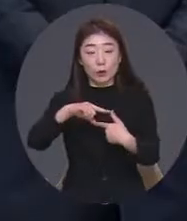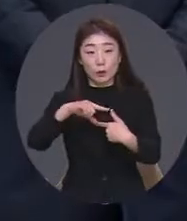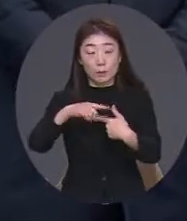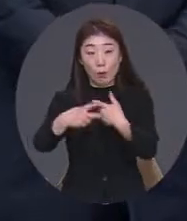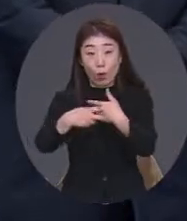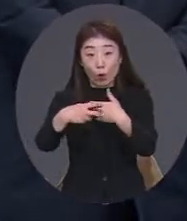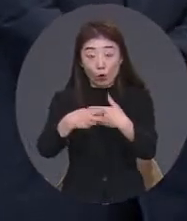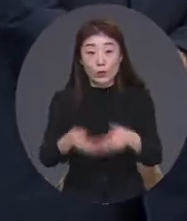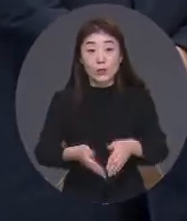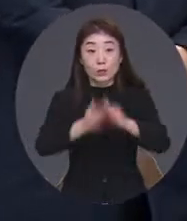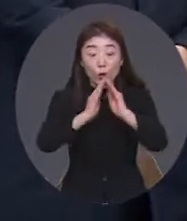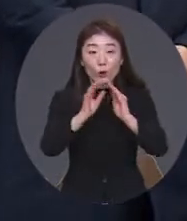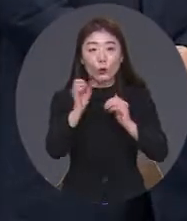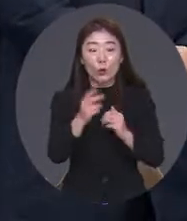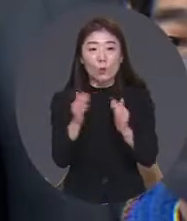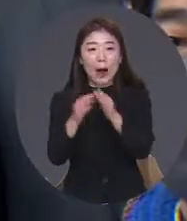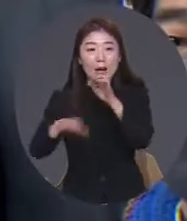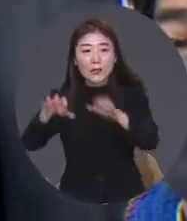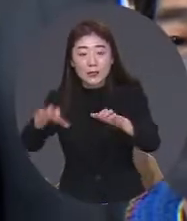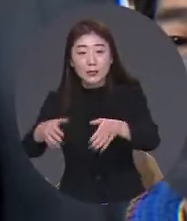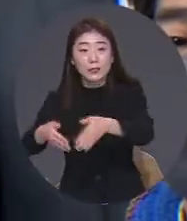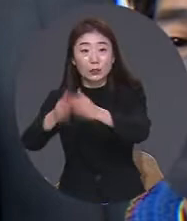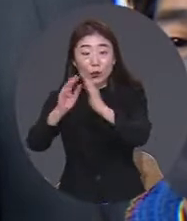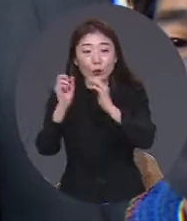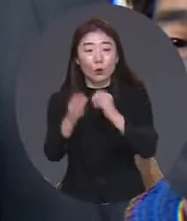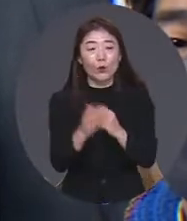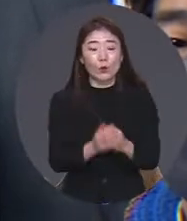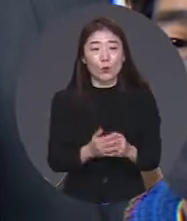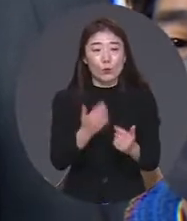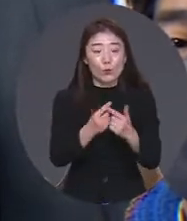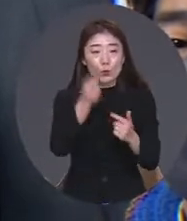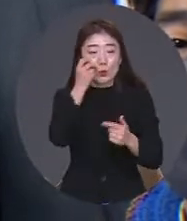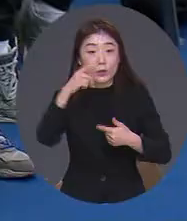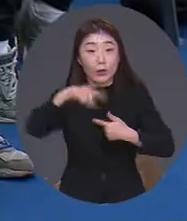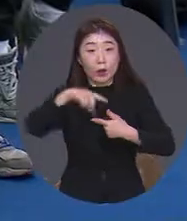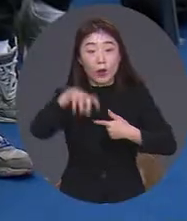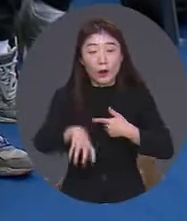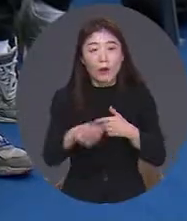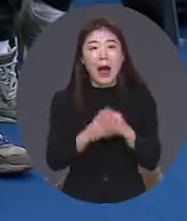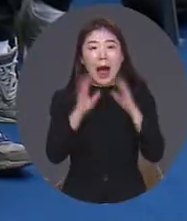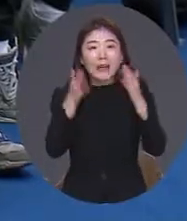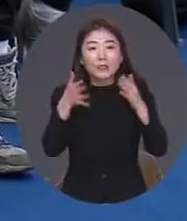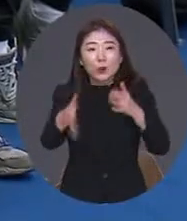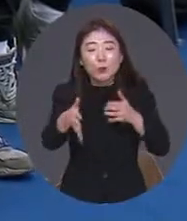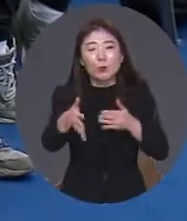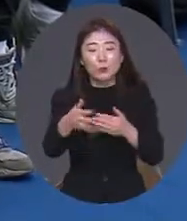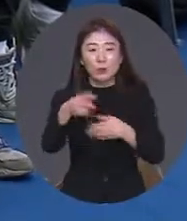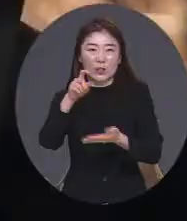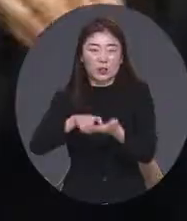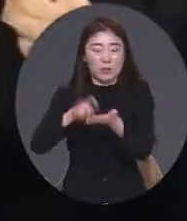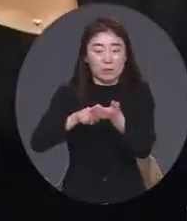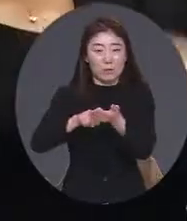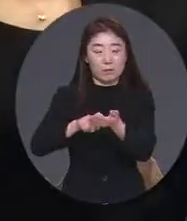설립과 의료복지타운 조성 지원, 부울경 소아전문응급의료센터 지원 확대입니다.